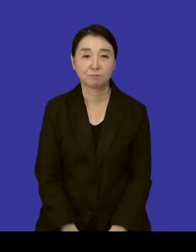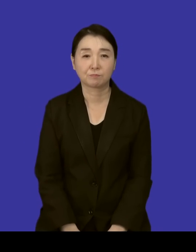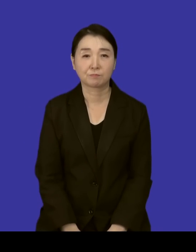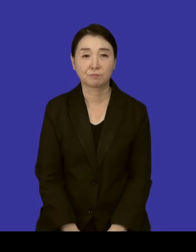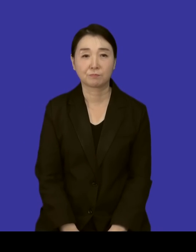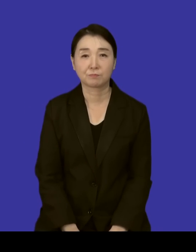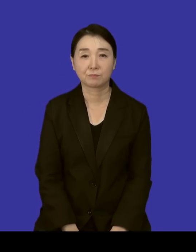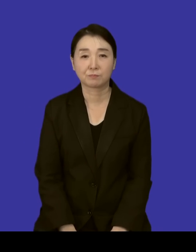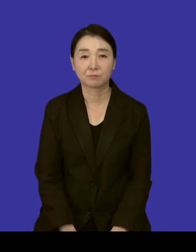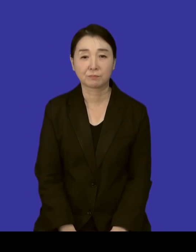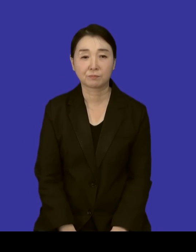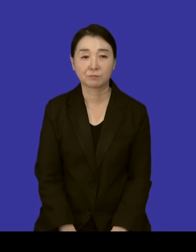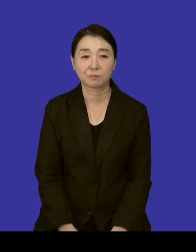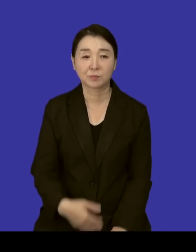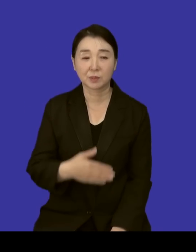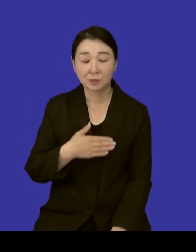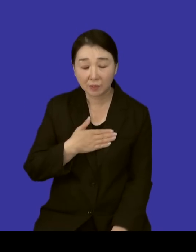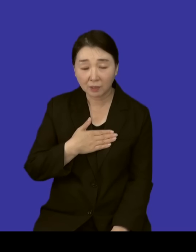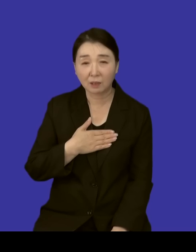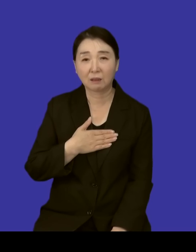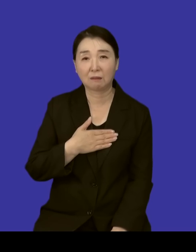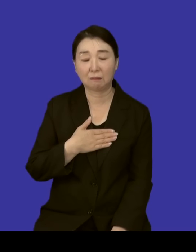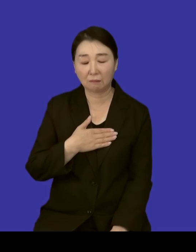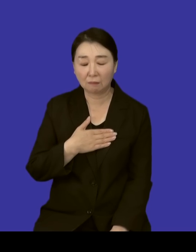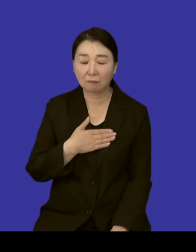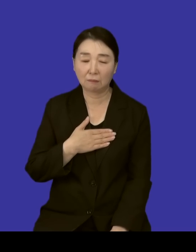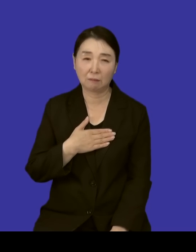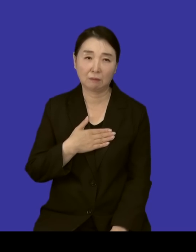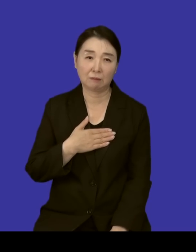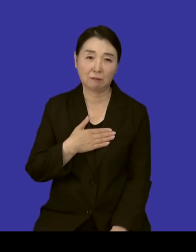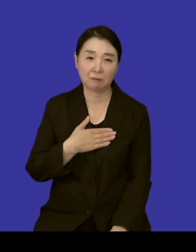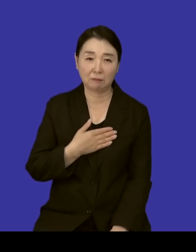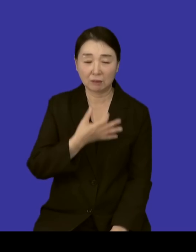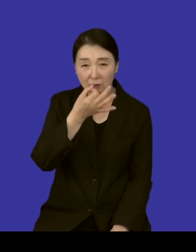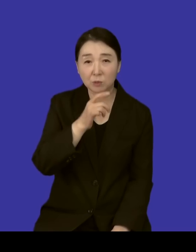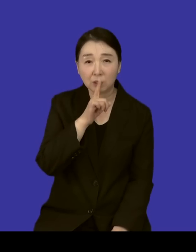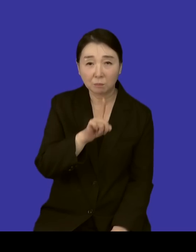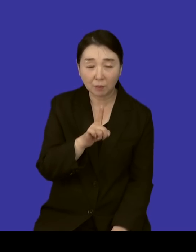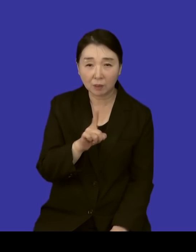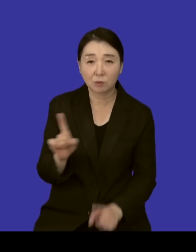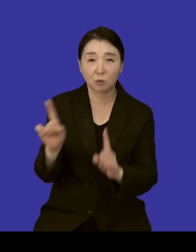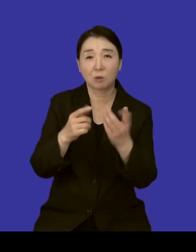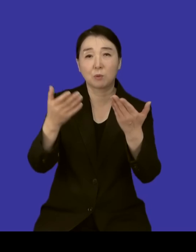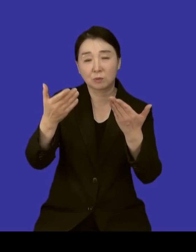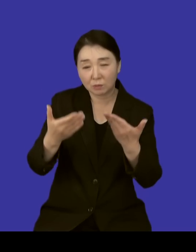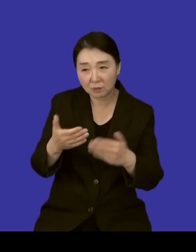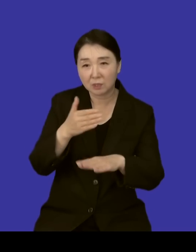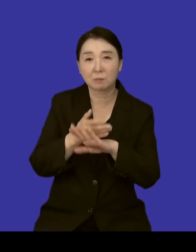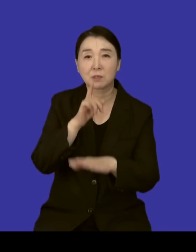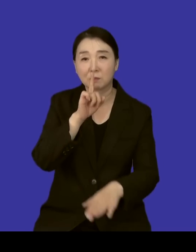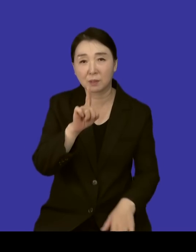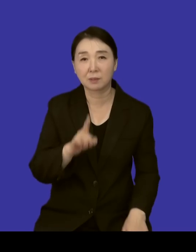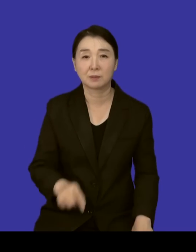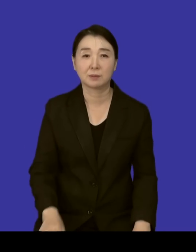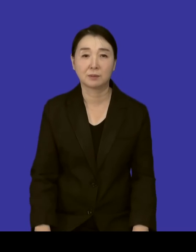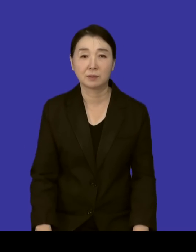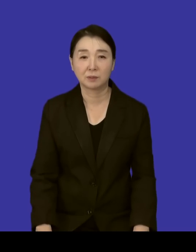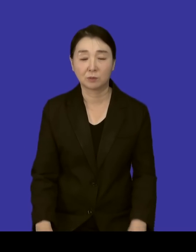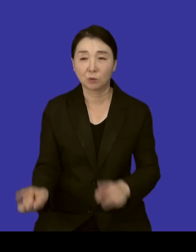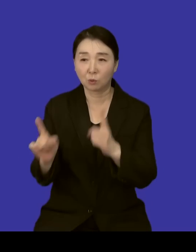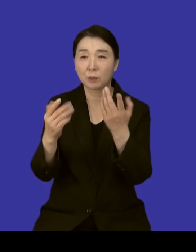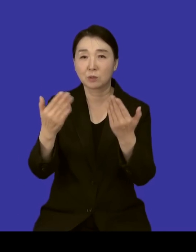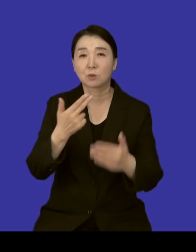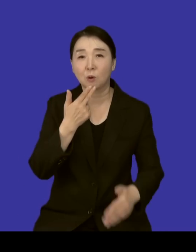내가 이렇게 그 매를 맞았다고. 예. 내가 회복시켜 주셔도 감사하고 회복시켜 주시지